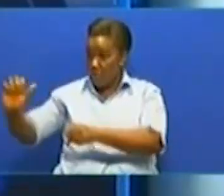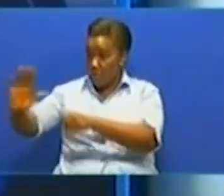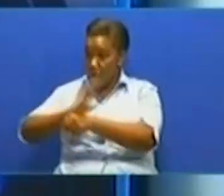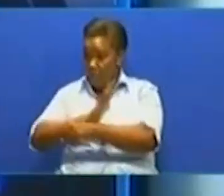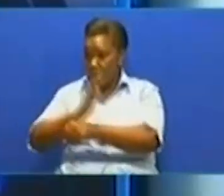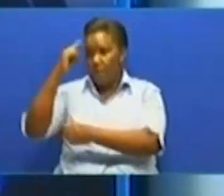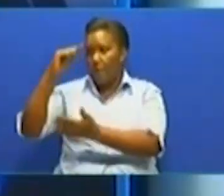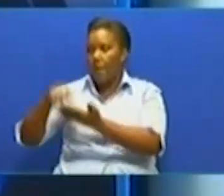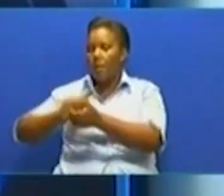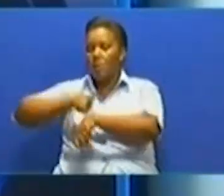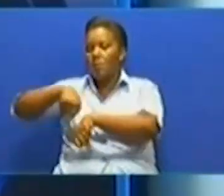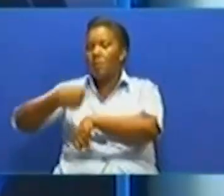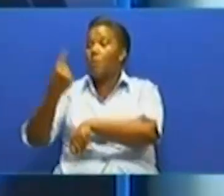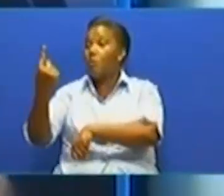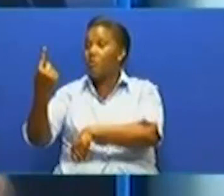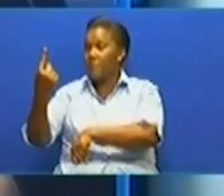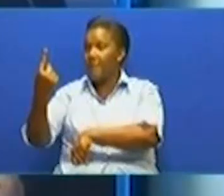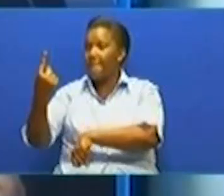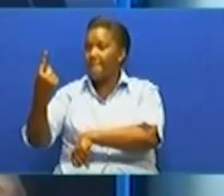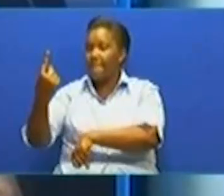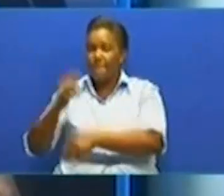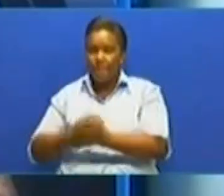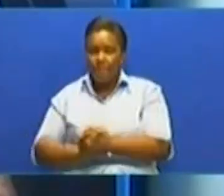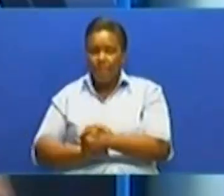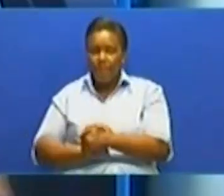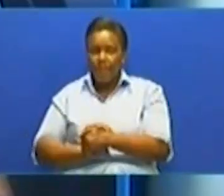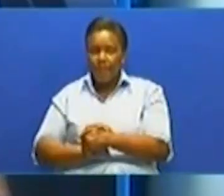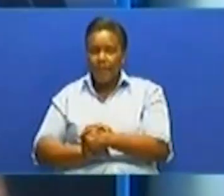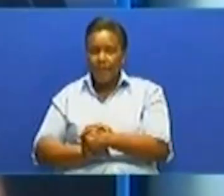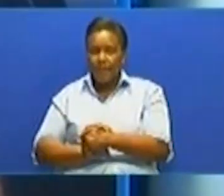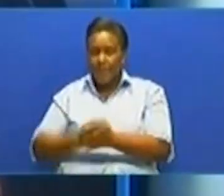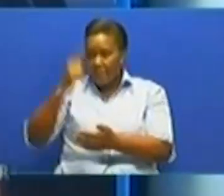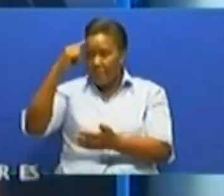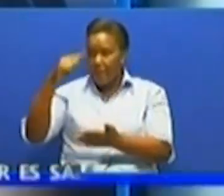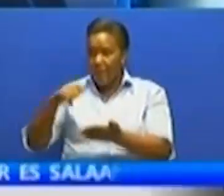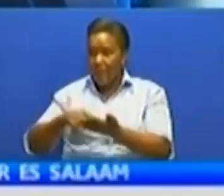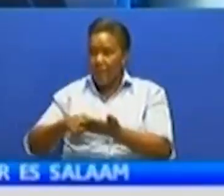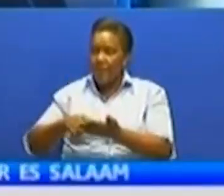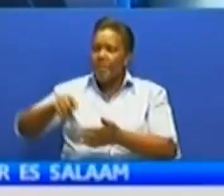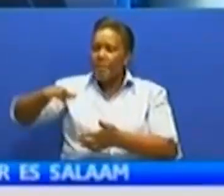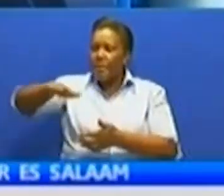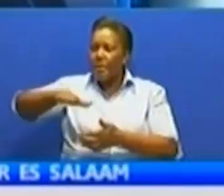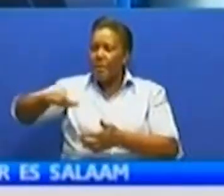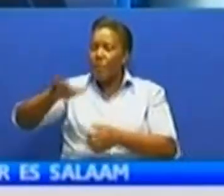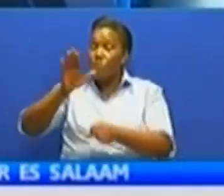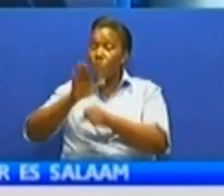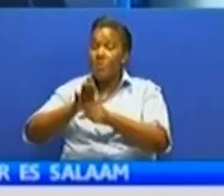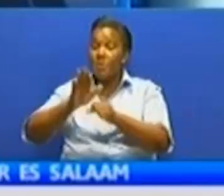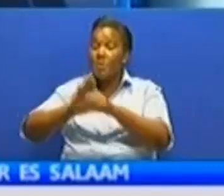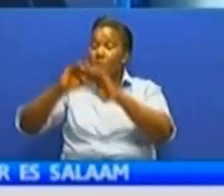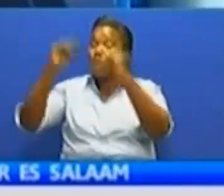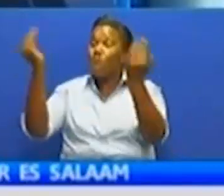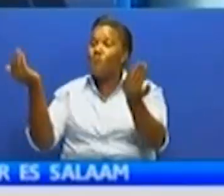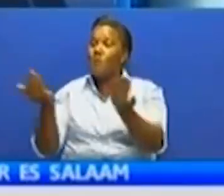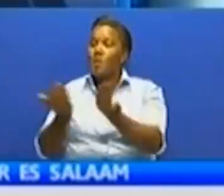ya saa moja. Zaidi ya saa moja. Na wakati ule maeneo mengi maeneo mengi ya dunia kwanza yako gizani. Mm.